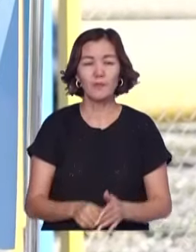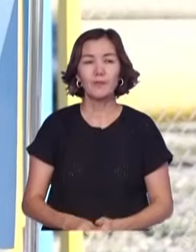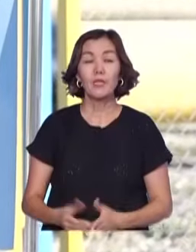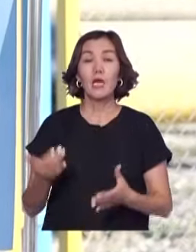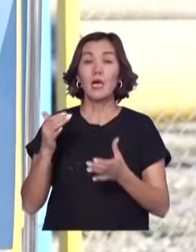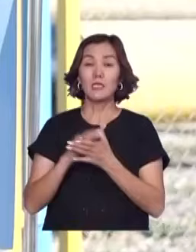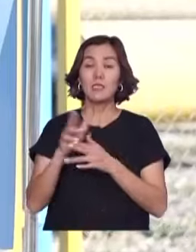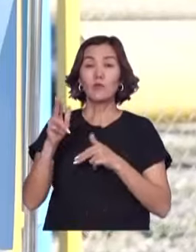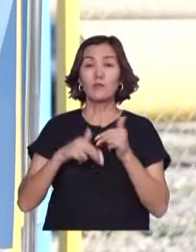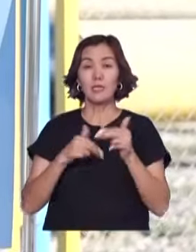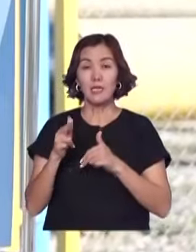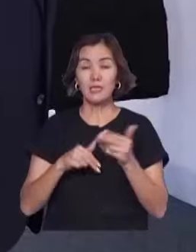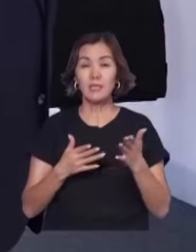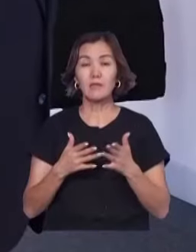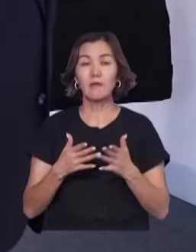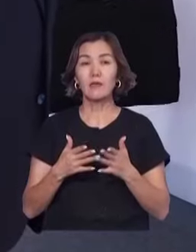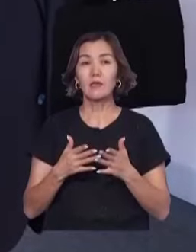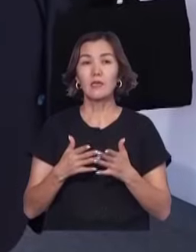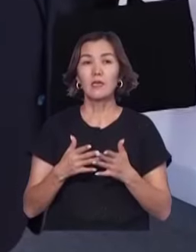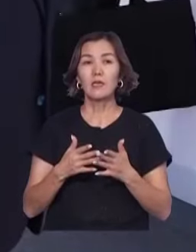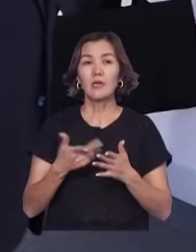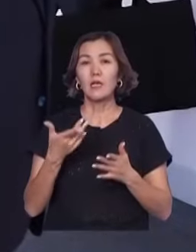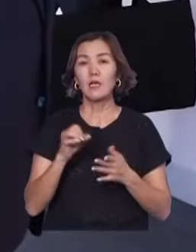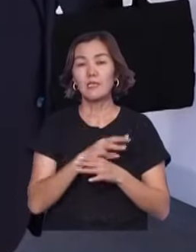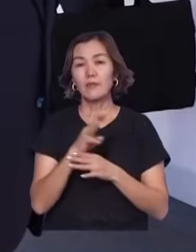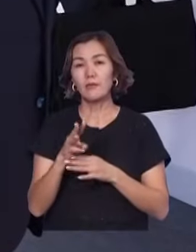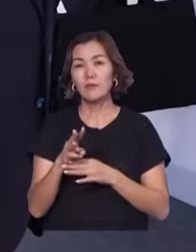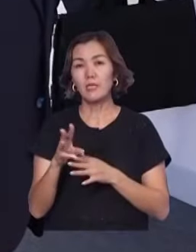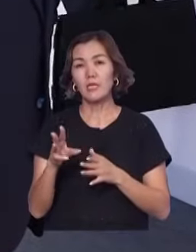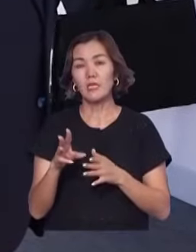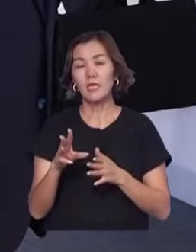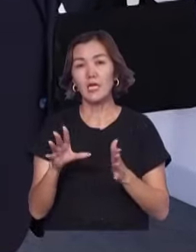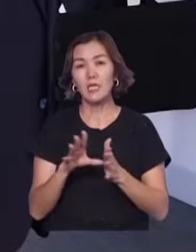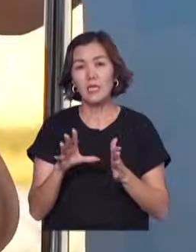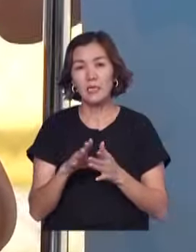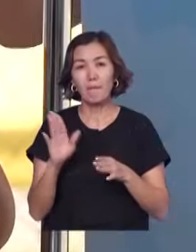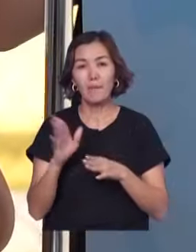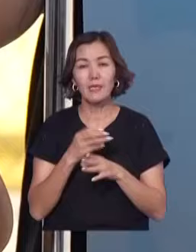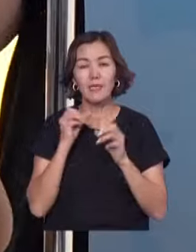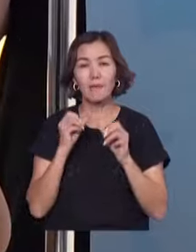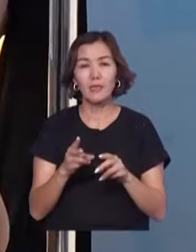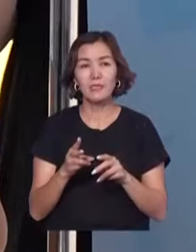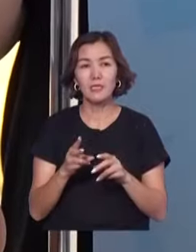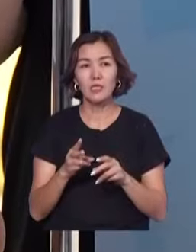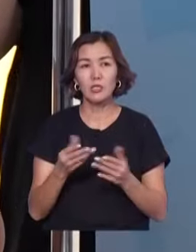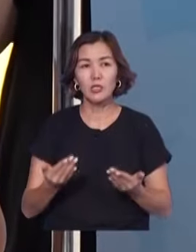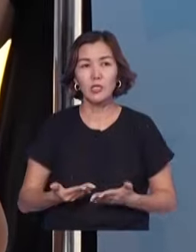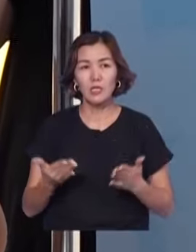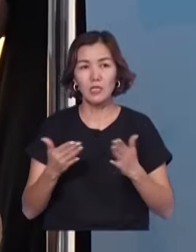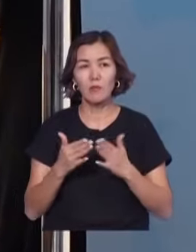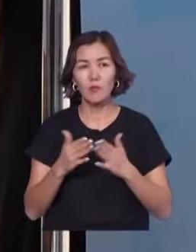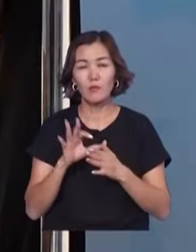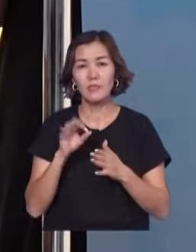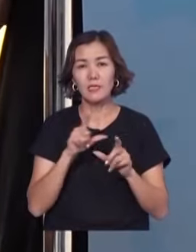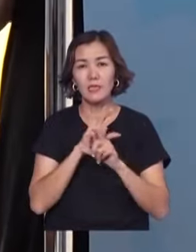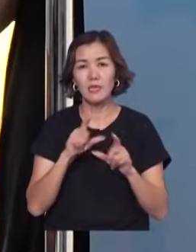ходом строительства, премьер-министр подчеркнул, что новый газопровод обеспечит энергетическую безопасность и стабильное газоснабжение жилых домов, социальных объектов